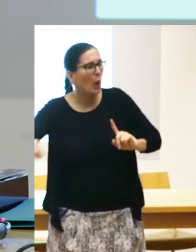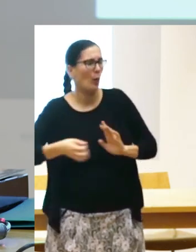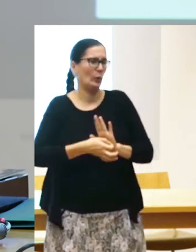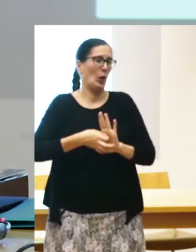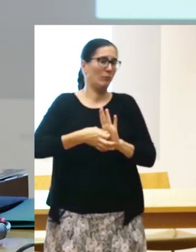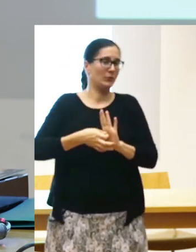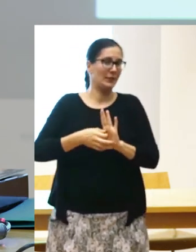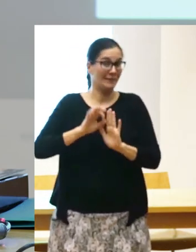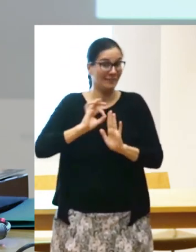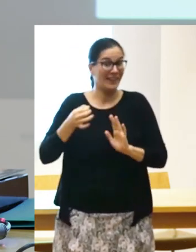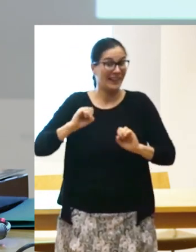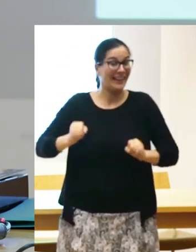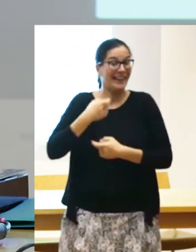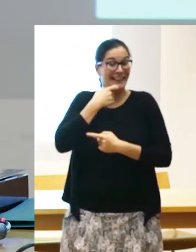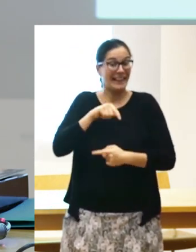přinášet